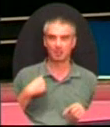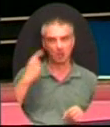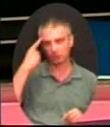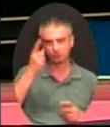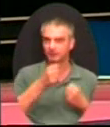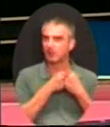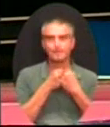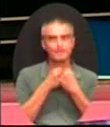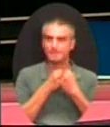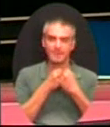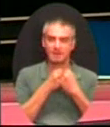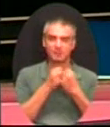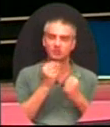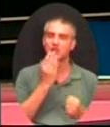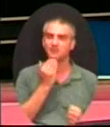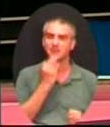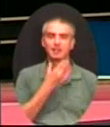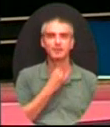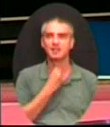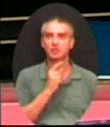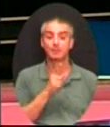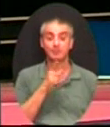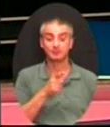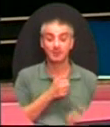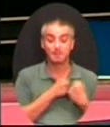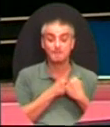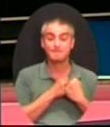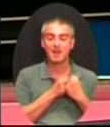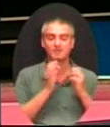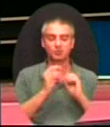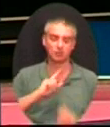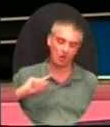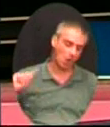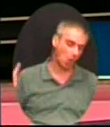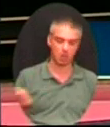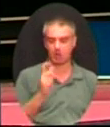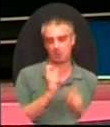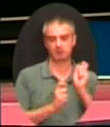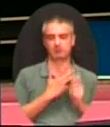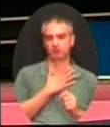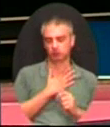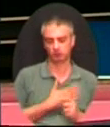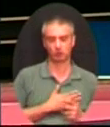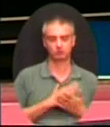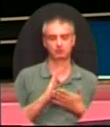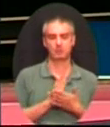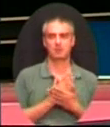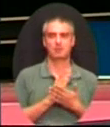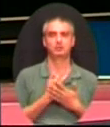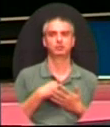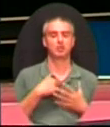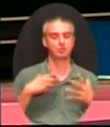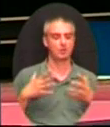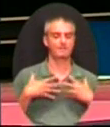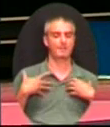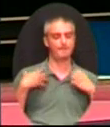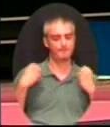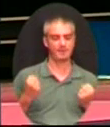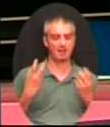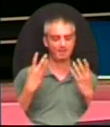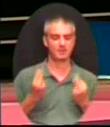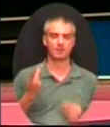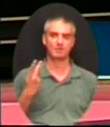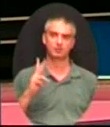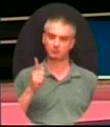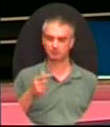שזה מאבק של ישראלים ממוצא אתיופי, זה מאבק של כל אזרח שרוצה להחליט שאנחנו חברה בריאה וחברה טובה